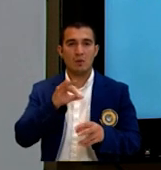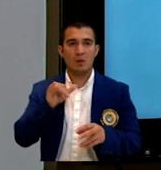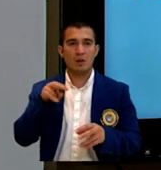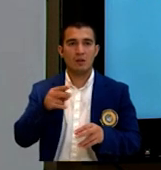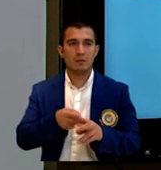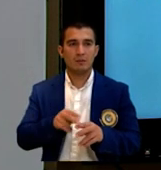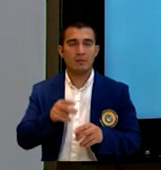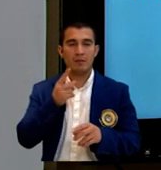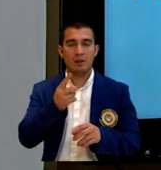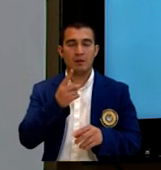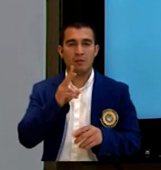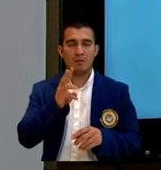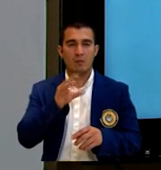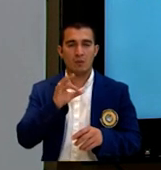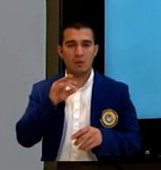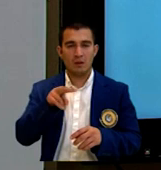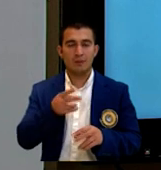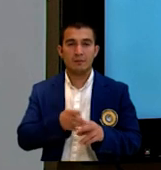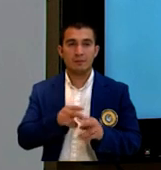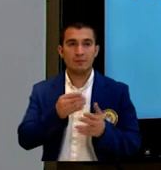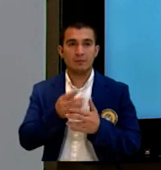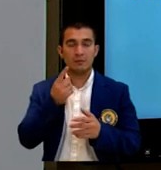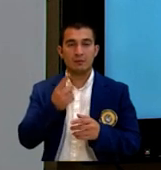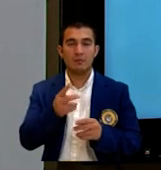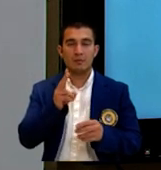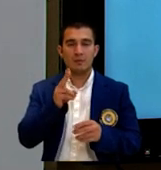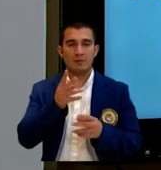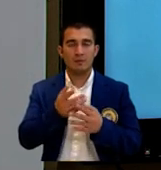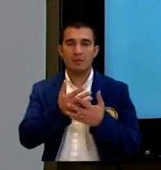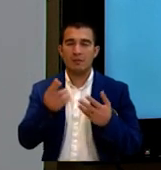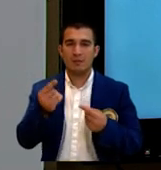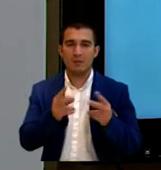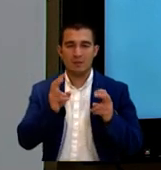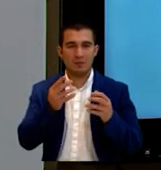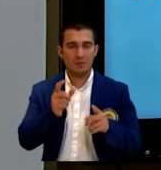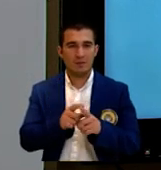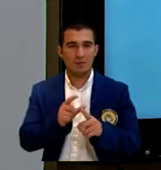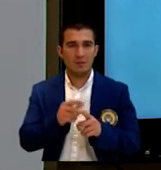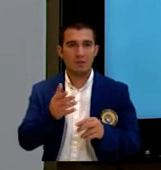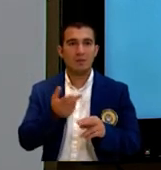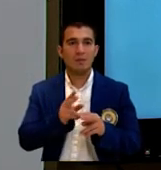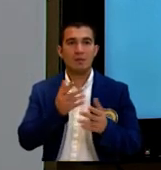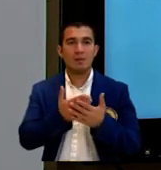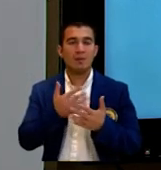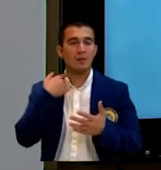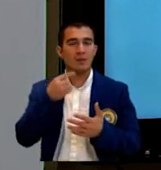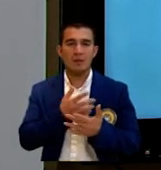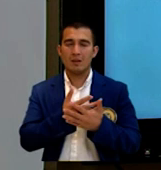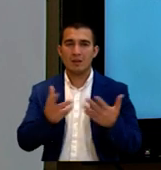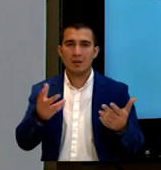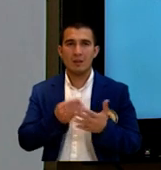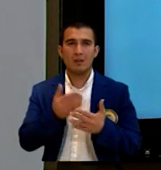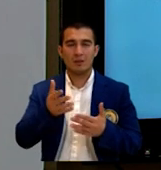1 mol moddaning shunday miqdoriki, undagi molekulalar soni 12